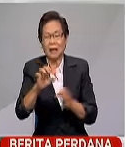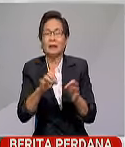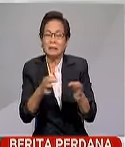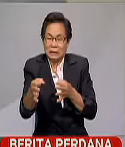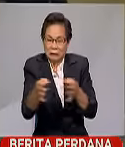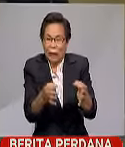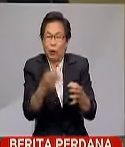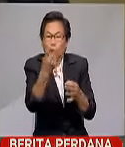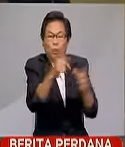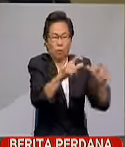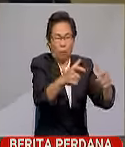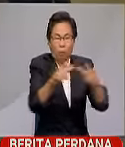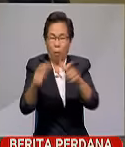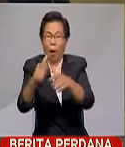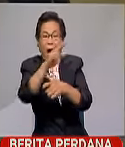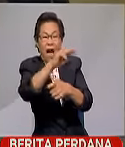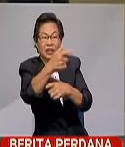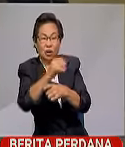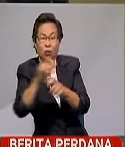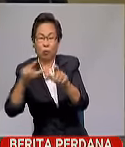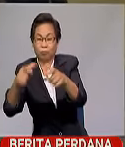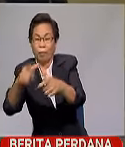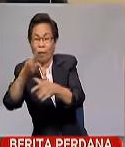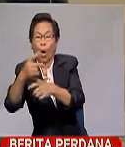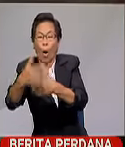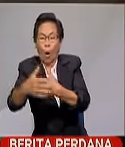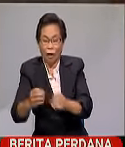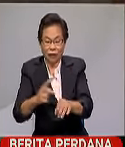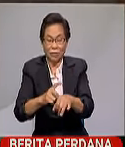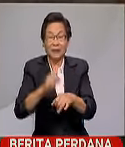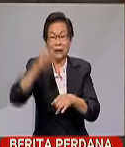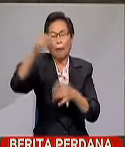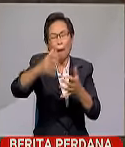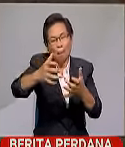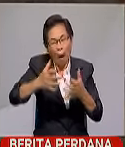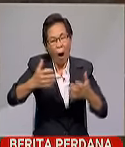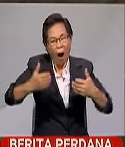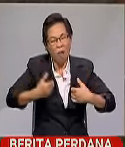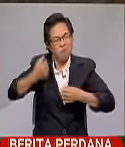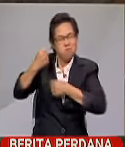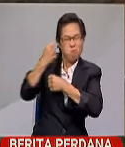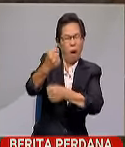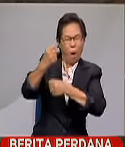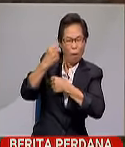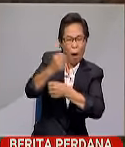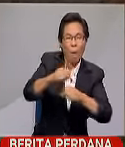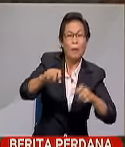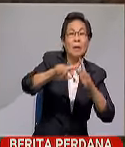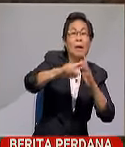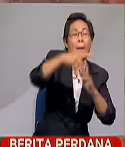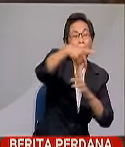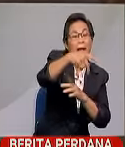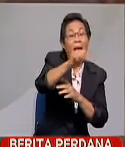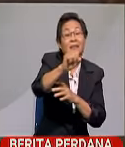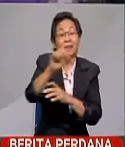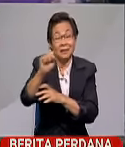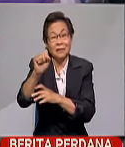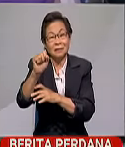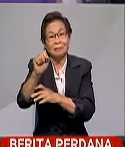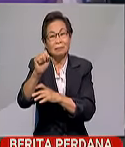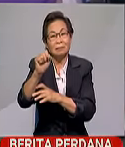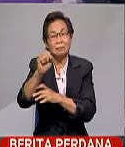tindakan dua badan bukan kerajaan yang berpengkalan di Sabah yang berhasrat mengadakan bantahan terhadap pelaksanaan PAS Sementara Sabah